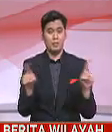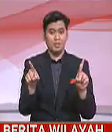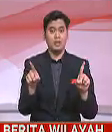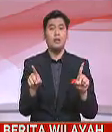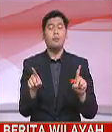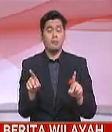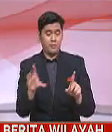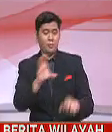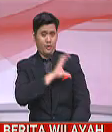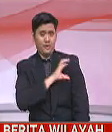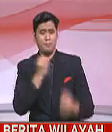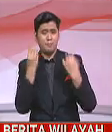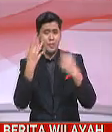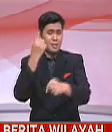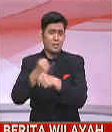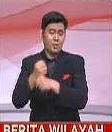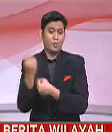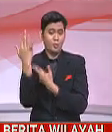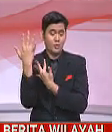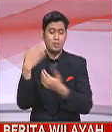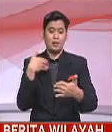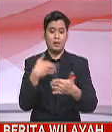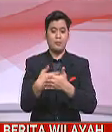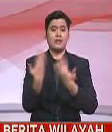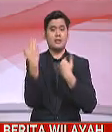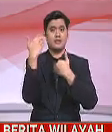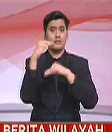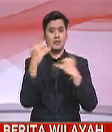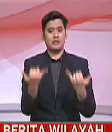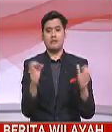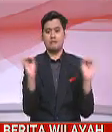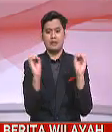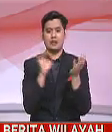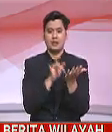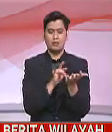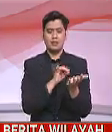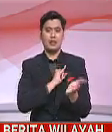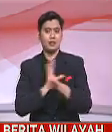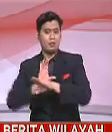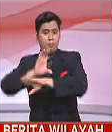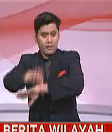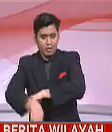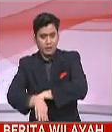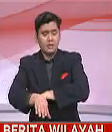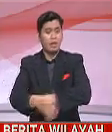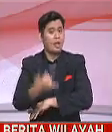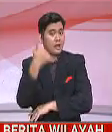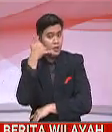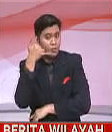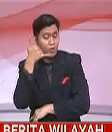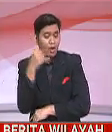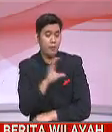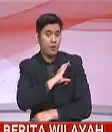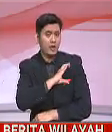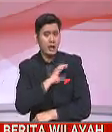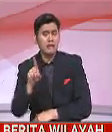tunggu dululah. Sampai tahap sekarang ni yang dia dah tak ada rawatan, saya terpaksa hubungi dengan saya tanya kawan